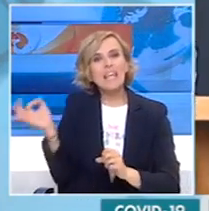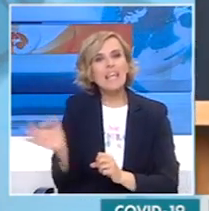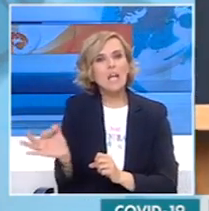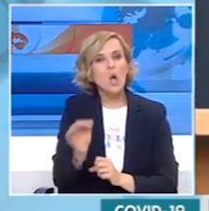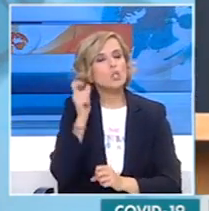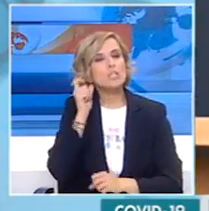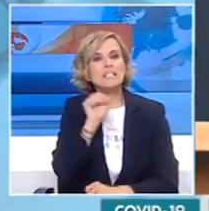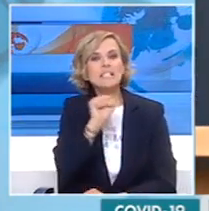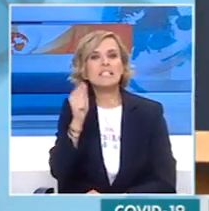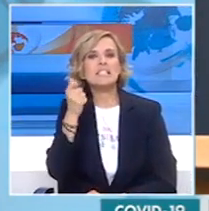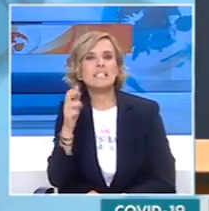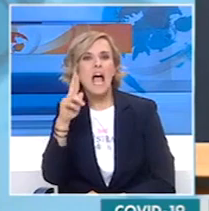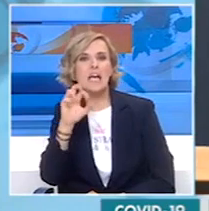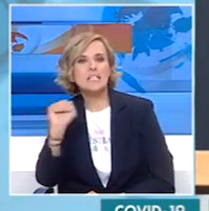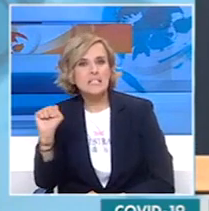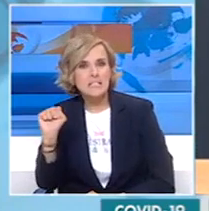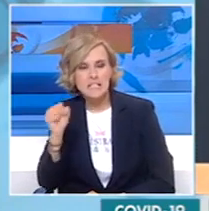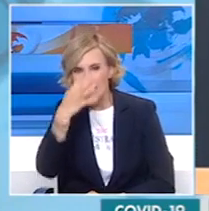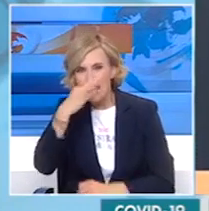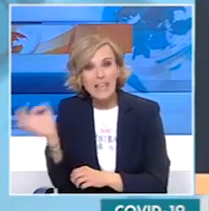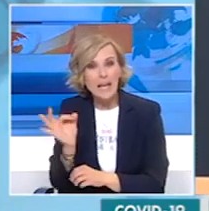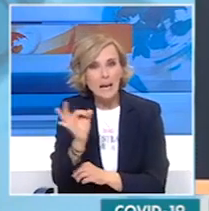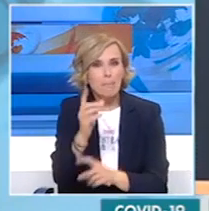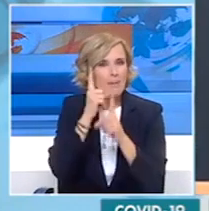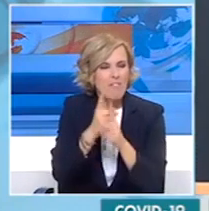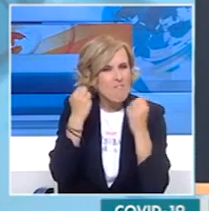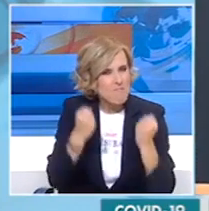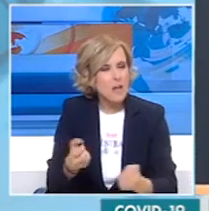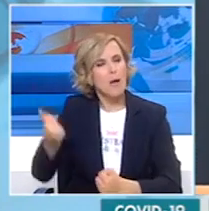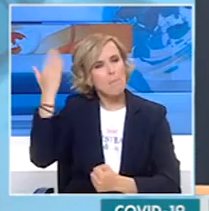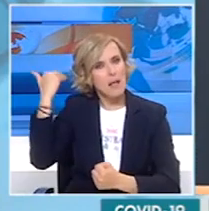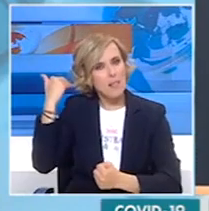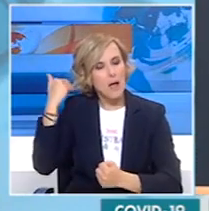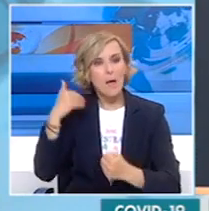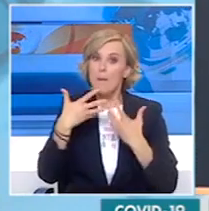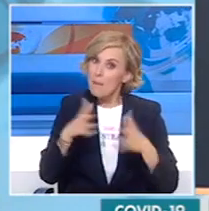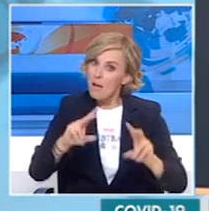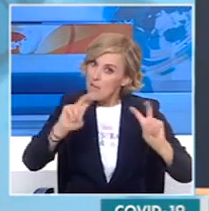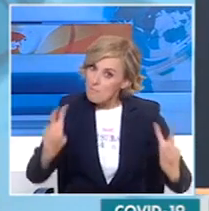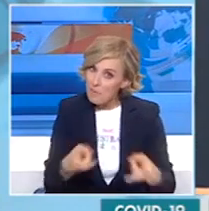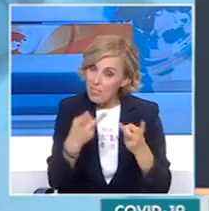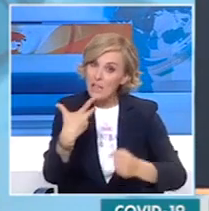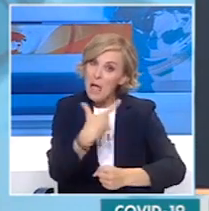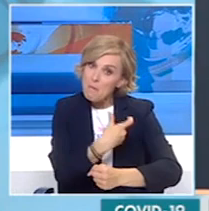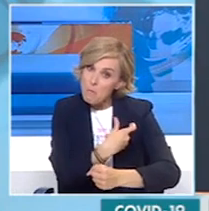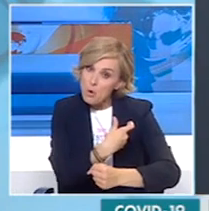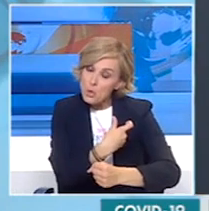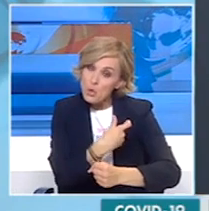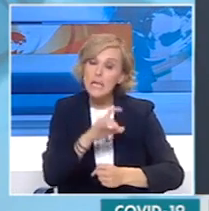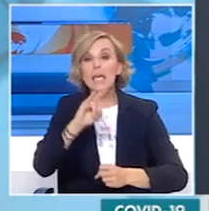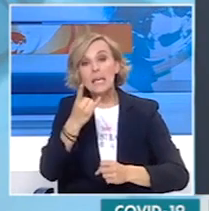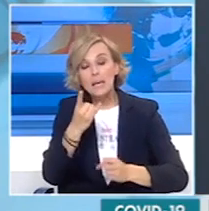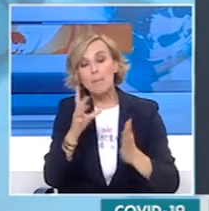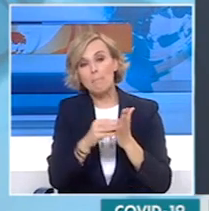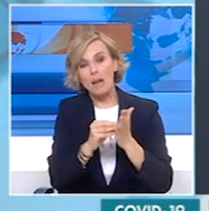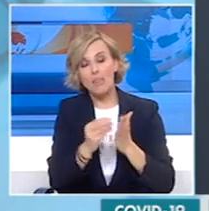εκφράζεται αισιοδοξία? Στο ίδιο πλαίσιο, και πάλι λόγω της συγγένειας του κορονοϊού με τον ιό που προκαλεί το κοινό κρυολόγημα, υπάρχει περίπτωση κάποιος που το έχει περάσει πρόσφατα